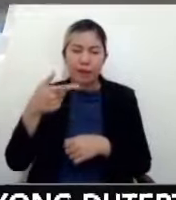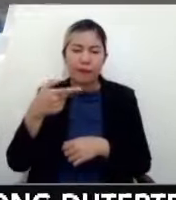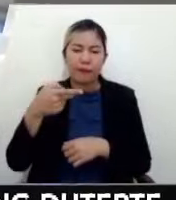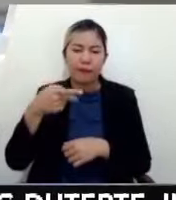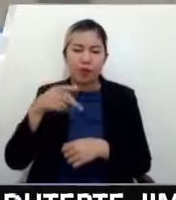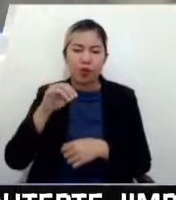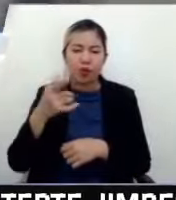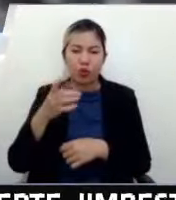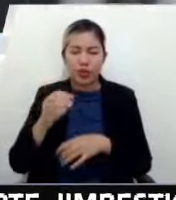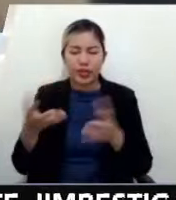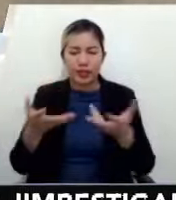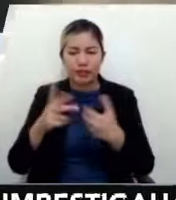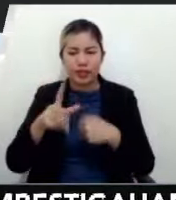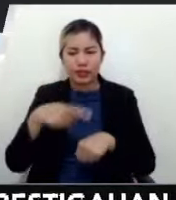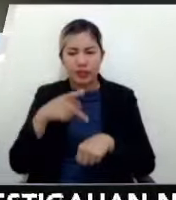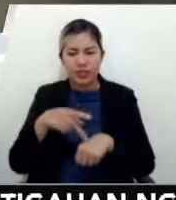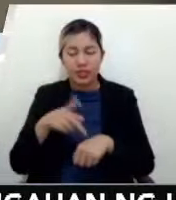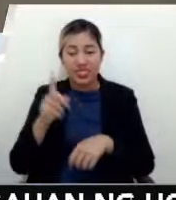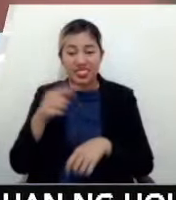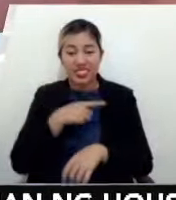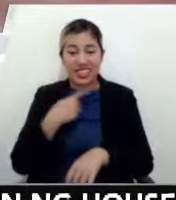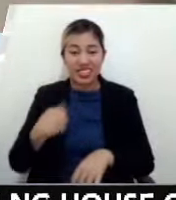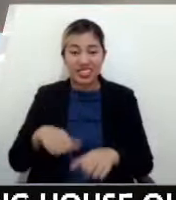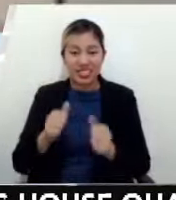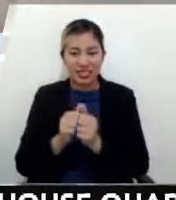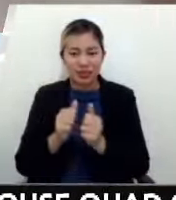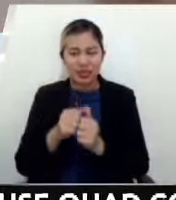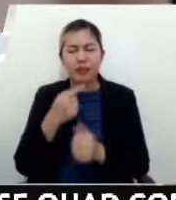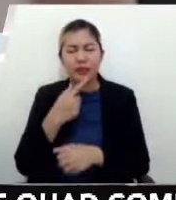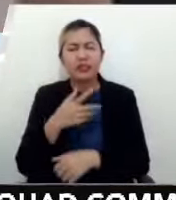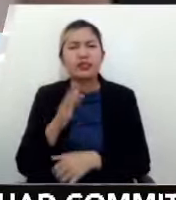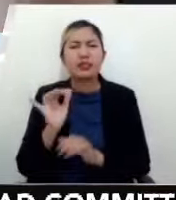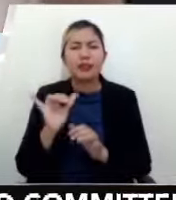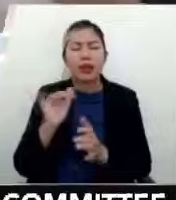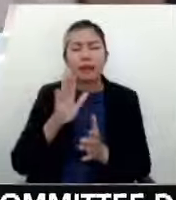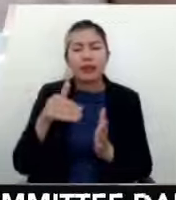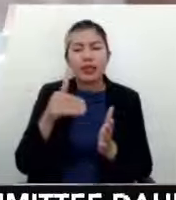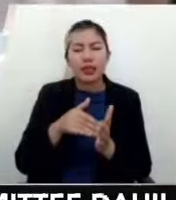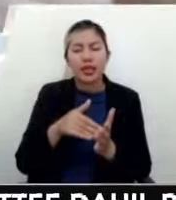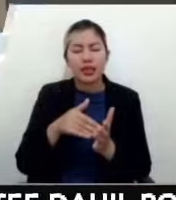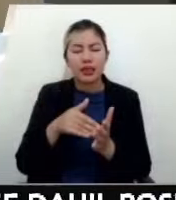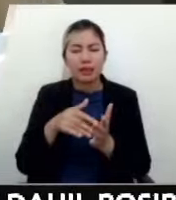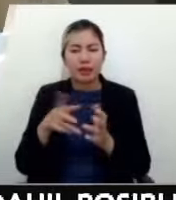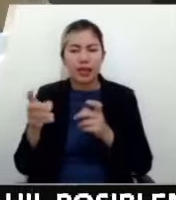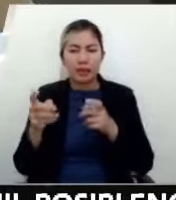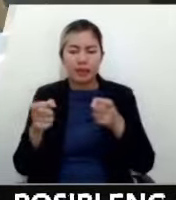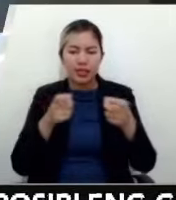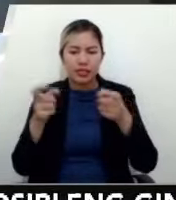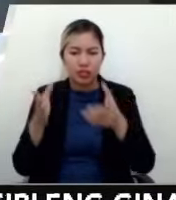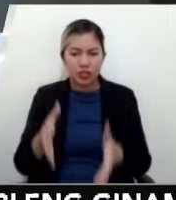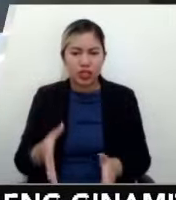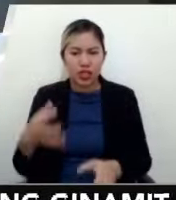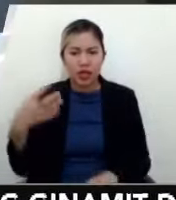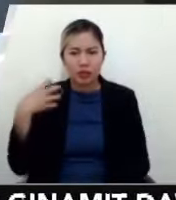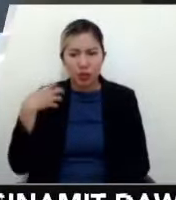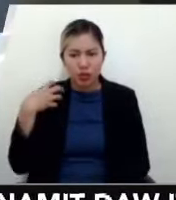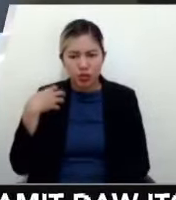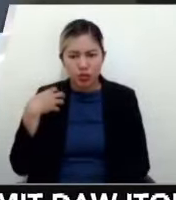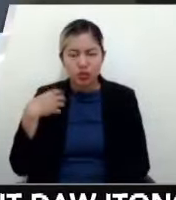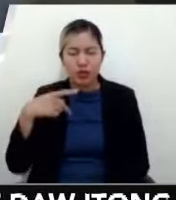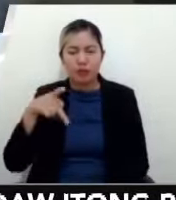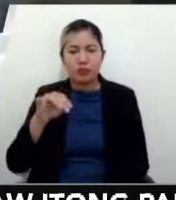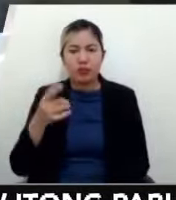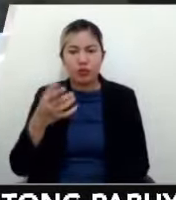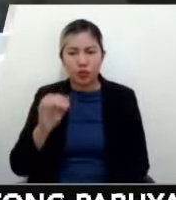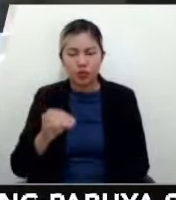niya, pinaniniwala ang mga middle manager ng New Wave at mga boss ng ibang Pogo. Si Lim Zunhan po ang big boss po netong New